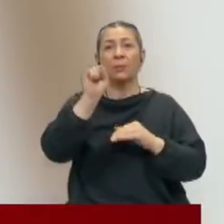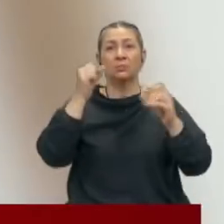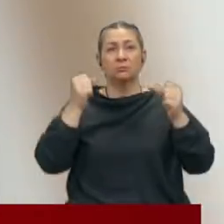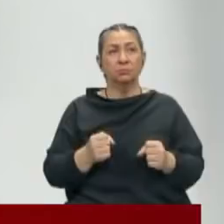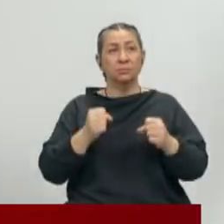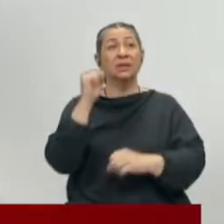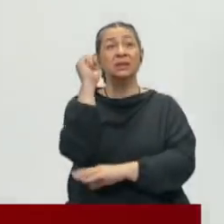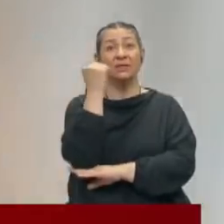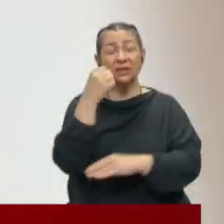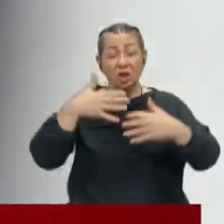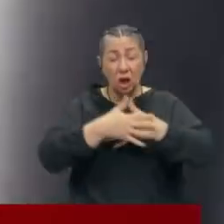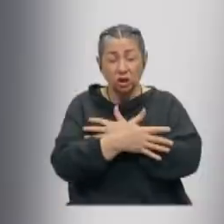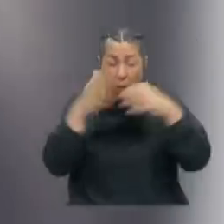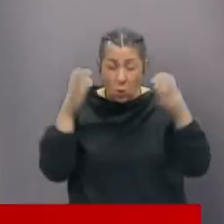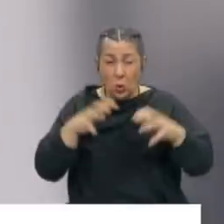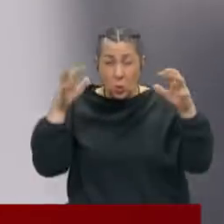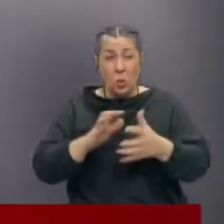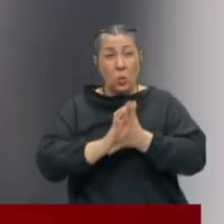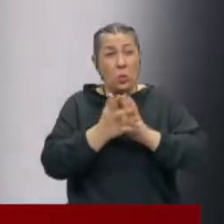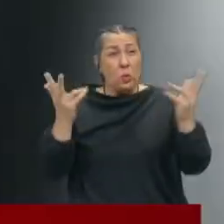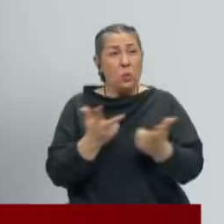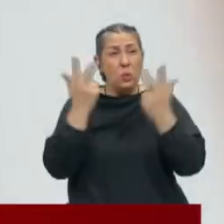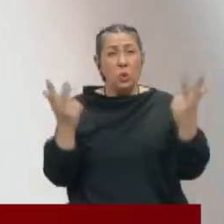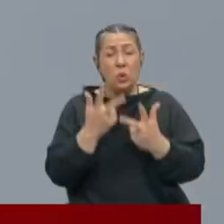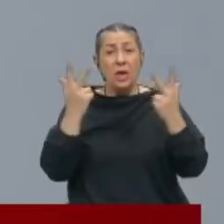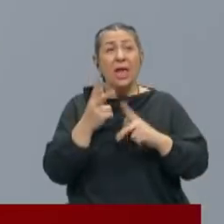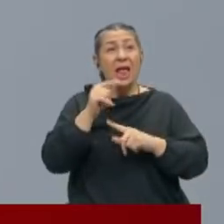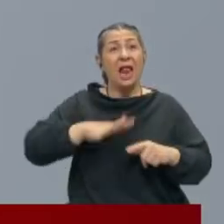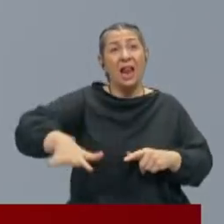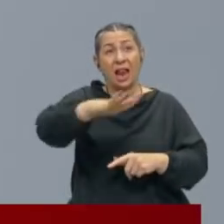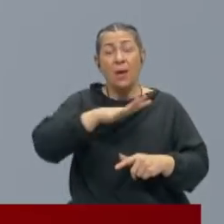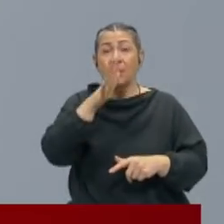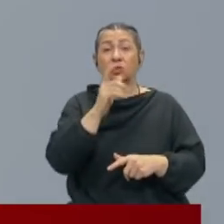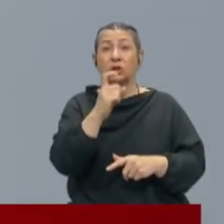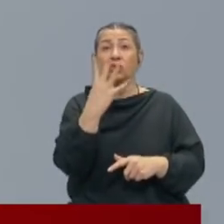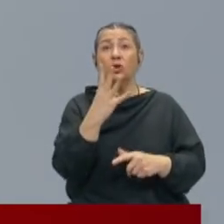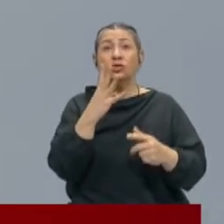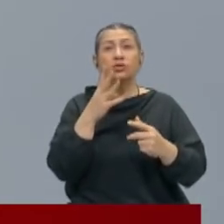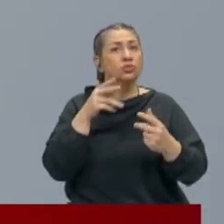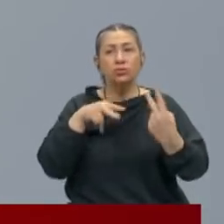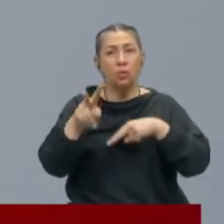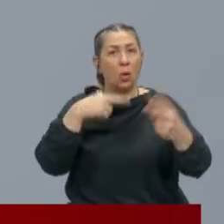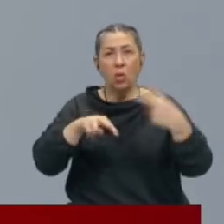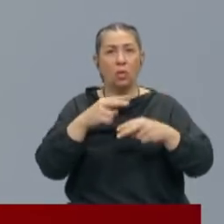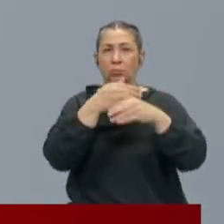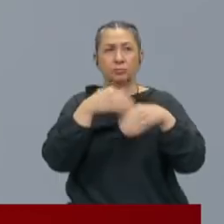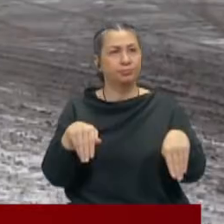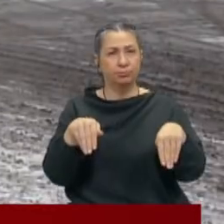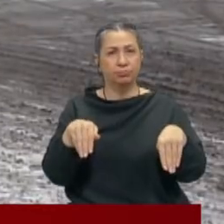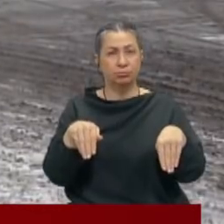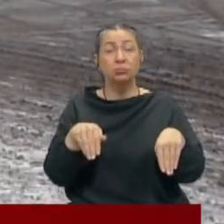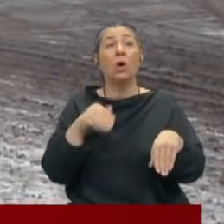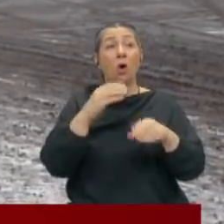verilmedi. Sivas'ta da gece etkisini artıran kar yağışı nedeniyle il genelinde 594 yerleşim yeri yolu ulaşıma